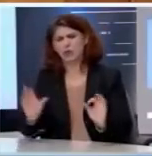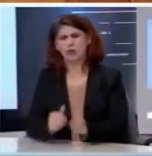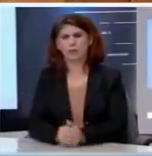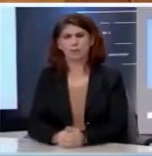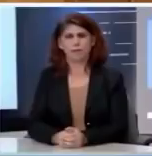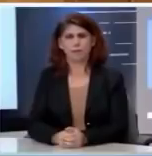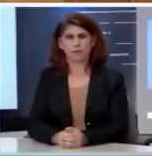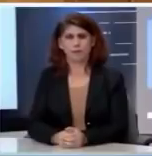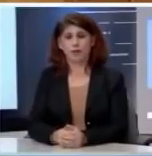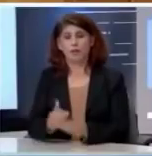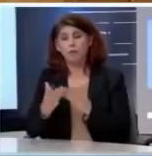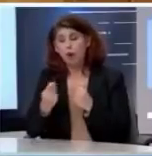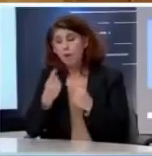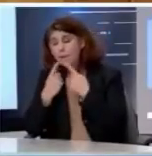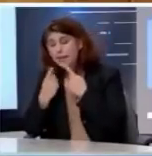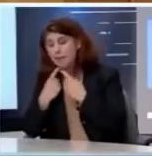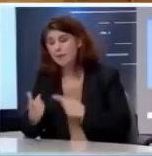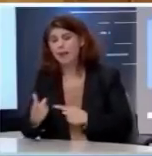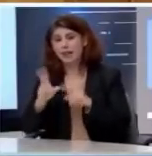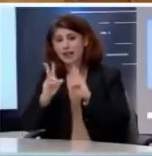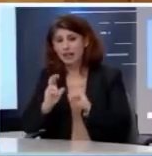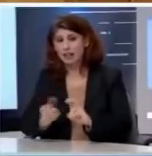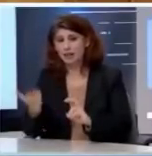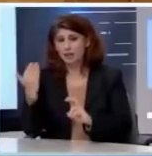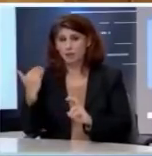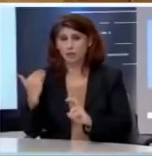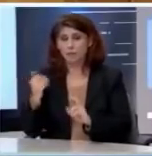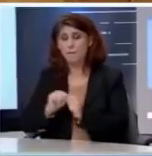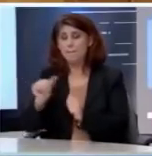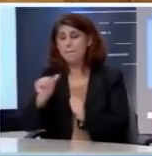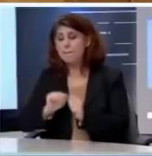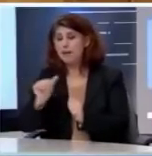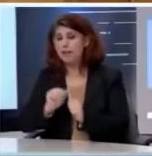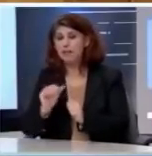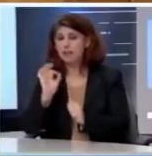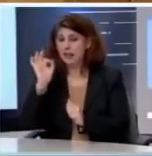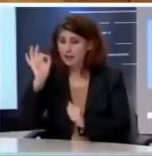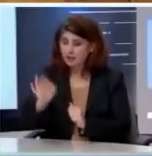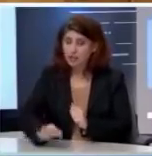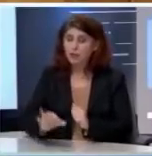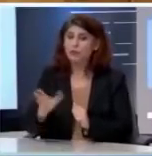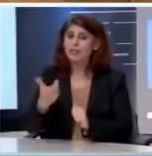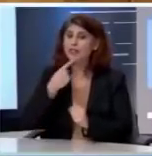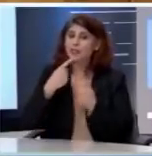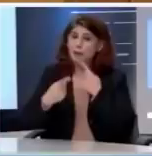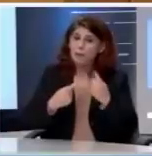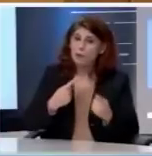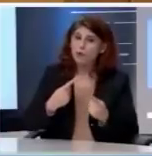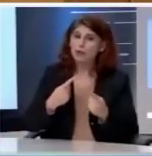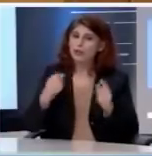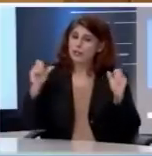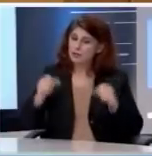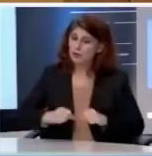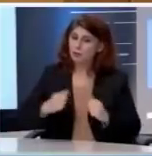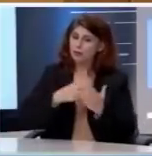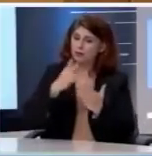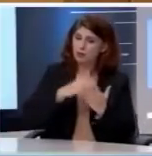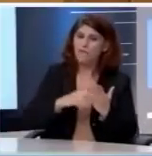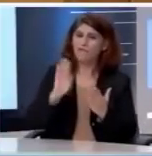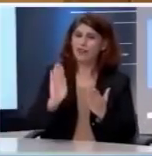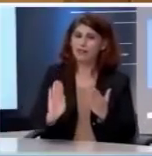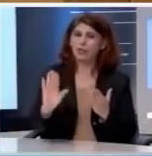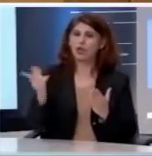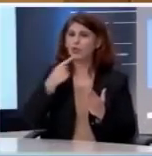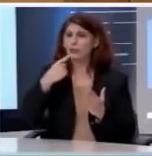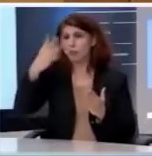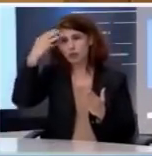Είναι εξαιρετικά μιλημένοι. Κάνανε έρευνα προηγουμένως μηνών για να καταλήξουν τι θα πούν ώστε να συμφωνούν με τα δημοσιεύματα Βαξεβάνη και όσο